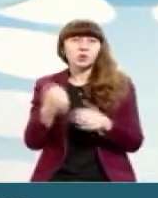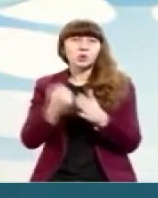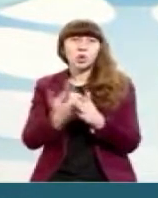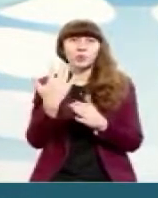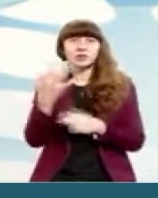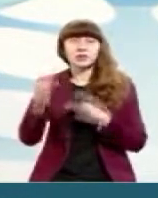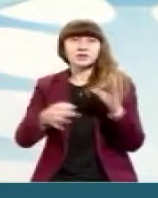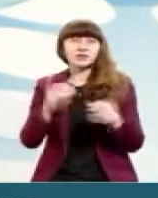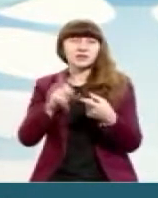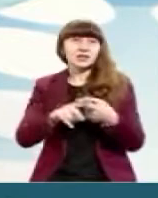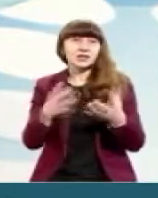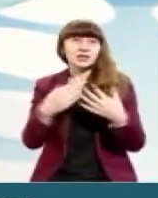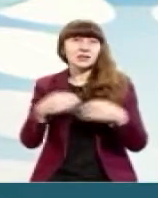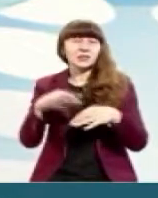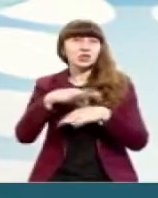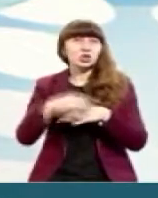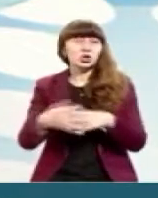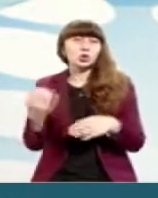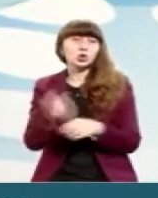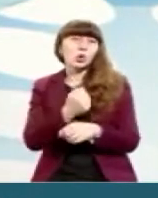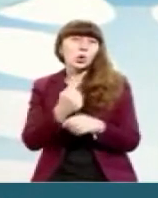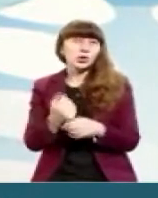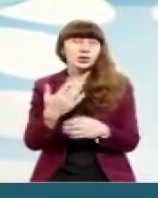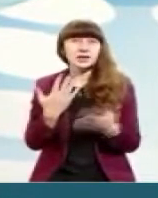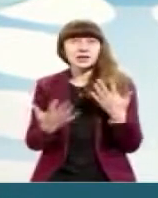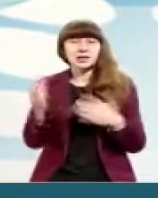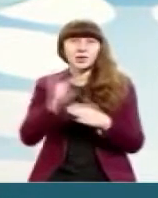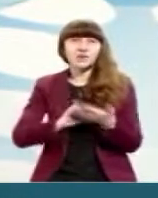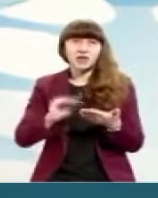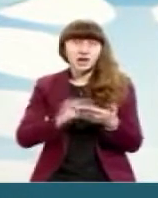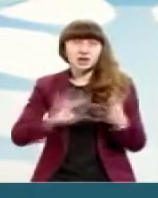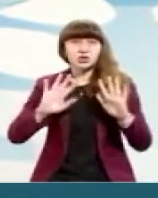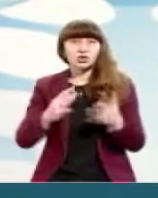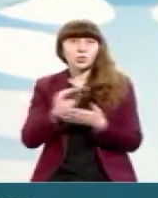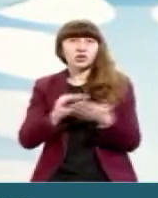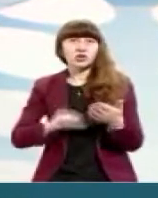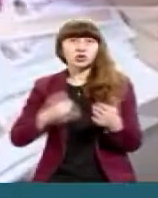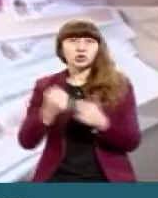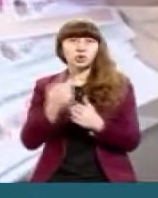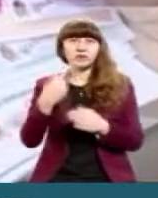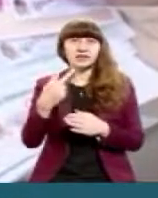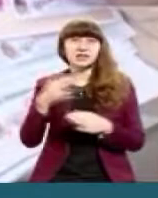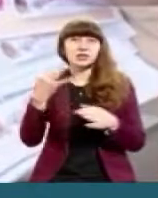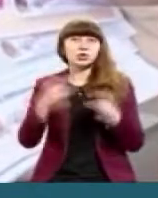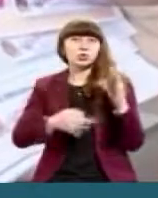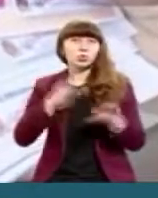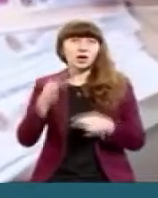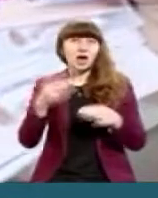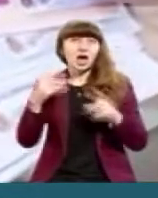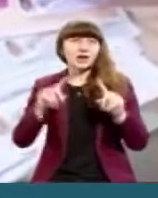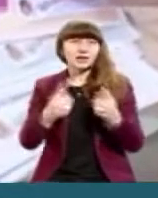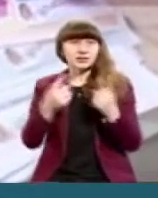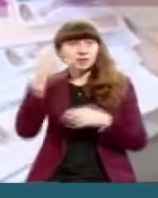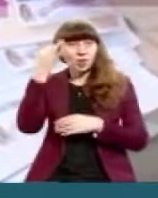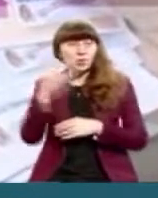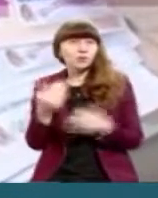алу қарастырылған. Ал жағдай қайталанса, бұл мерзім 20 күнге дейін ұзартылады. Естеріңізге сала кетейік, қазіргі